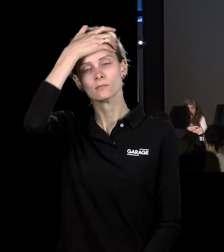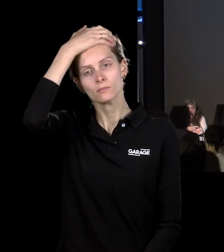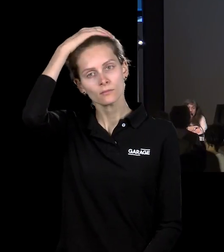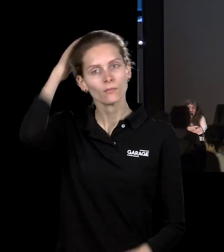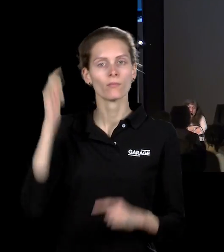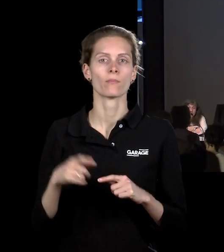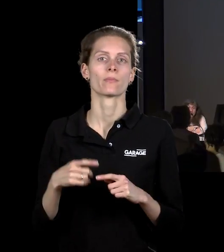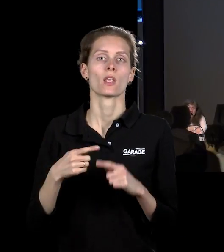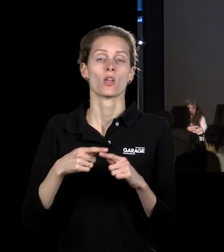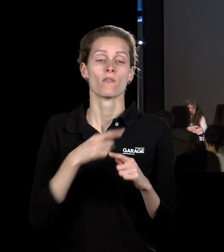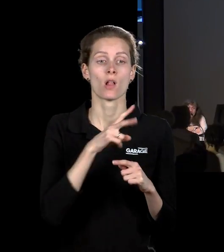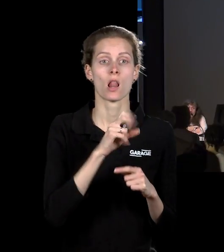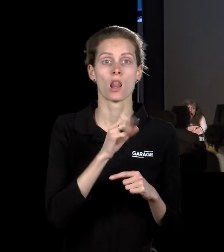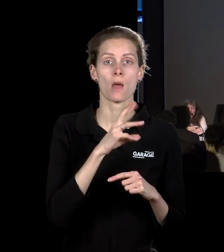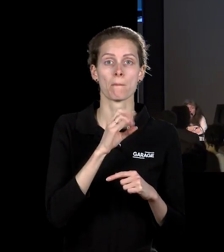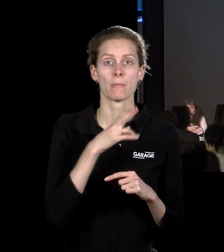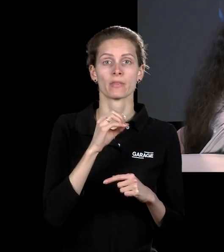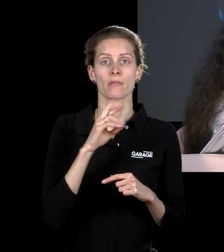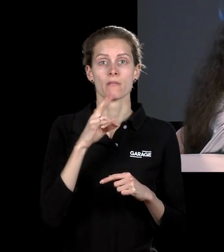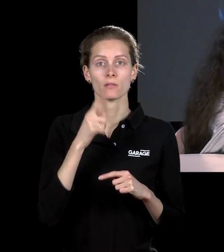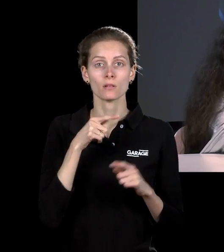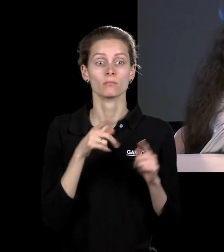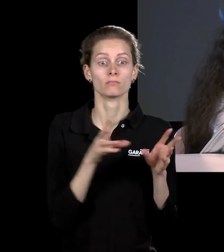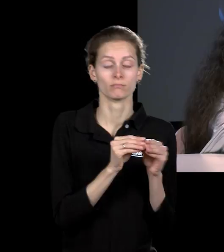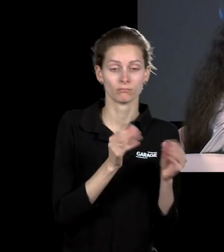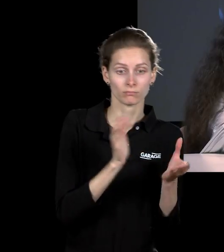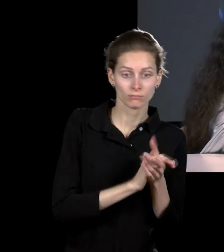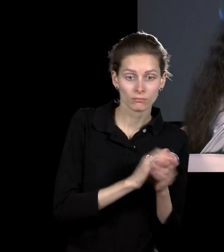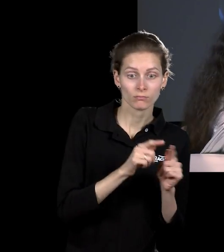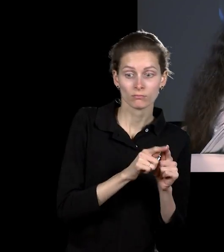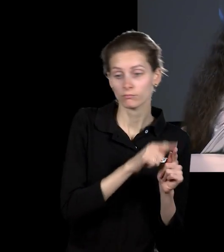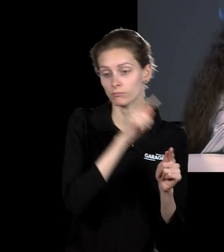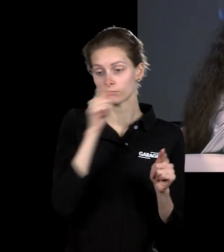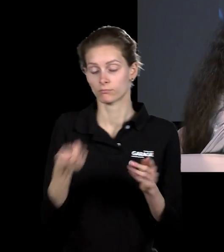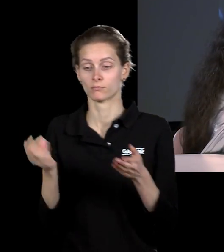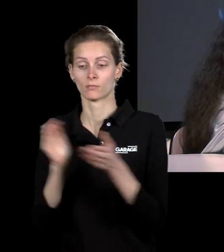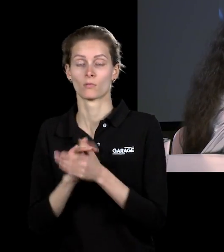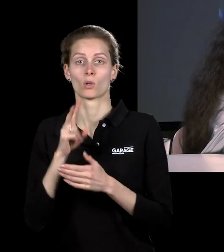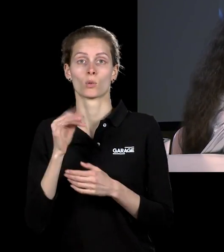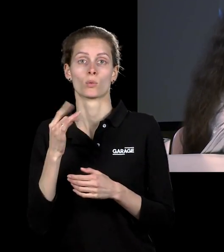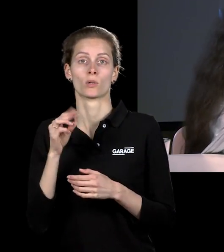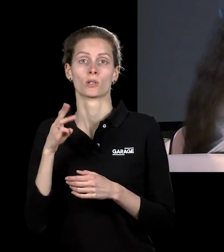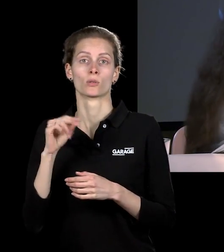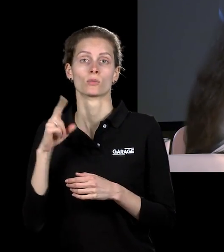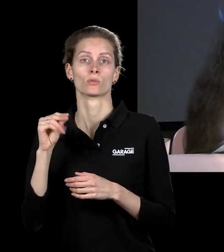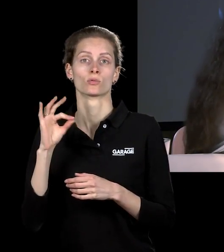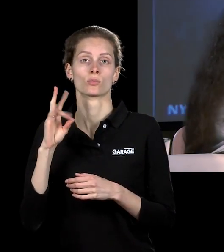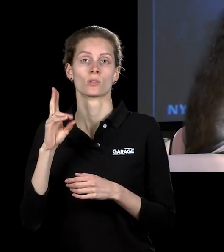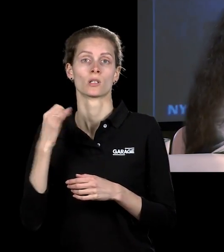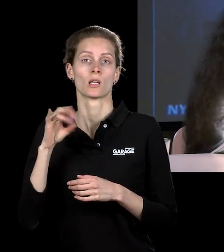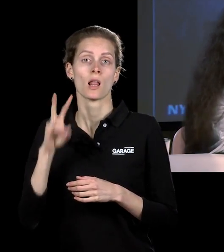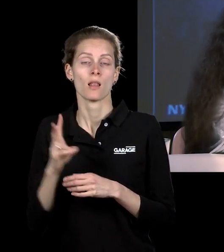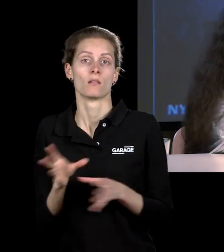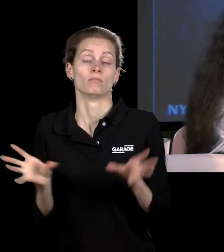Ламонте Янга он знакомится с такими замечательными музыкантами, как Лу Рид и Джон Кейл, и образует группу The